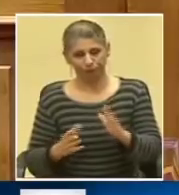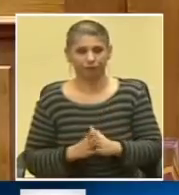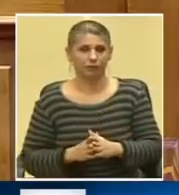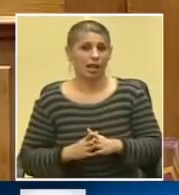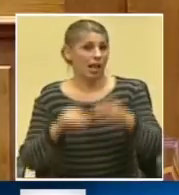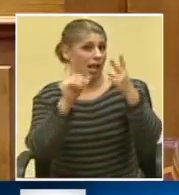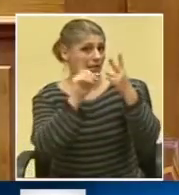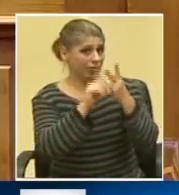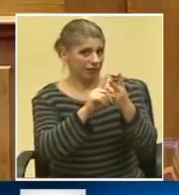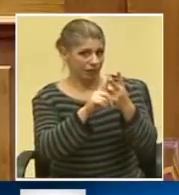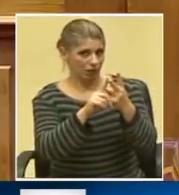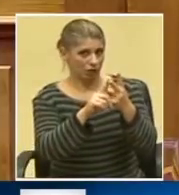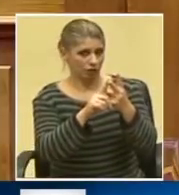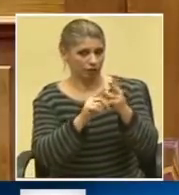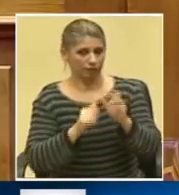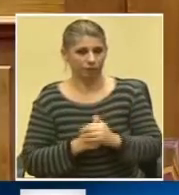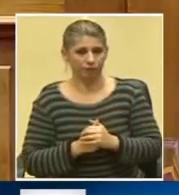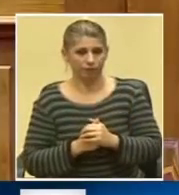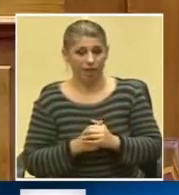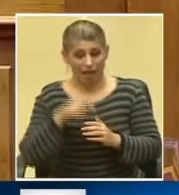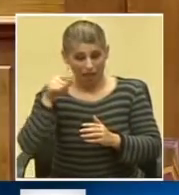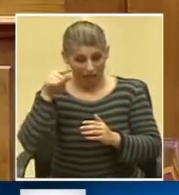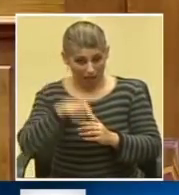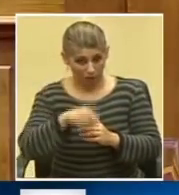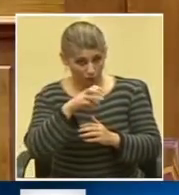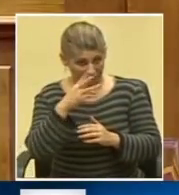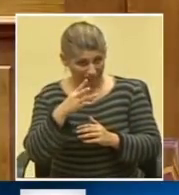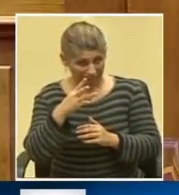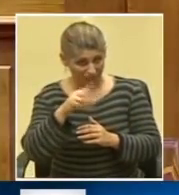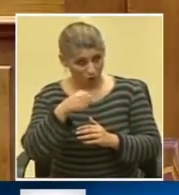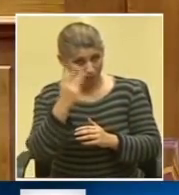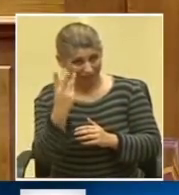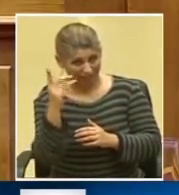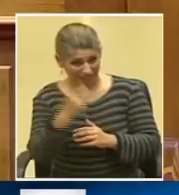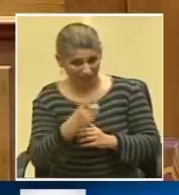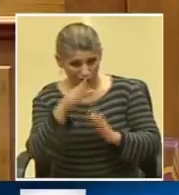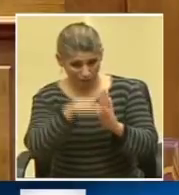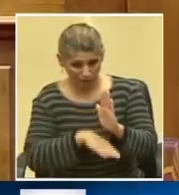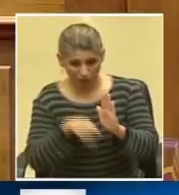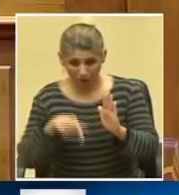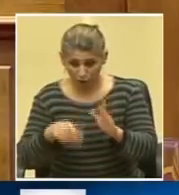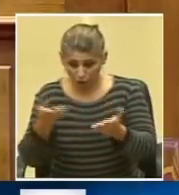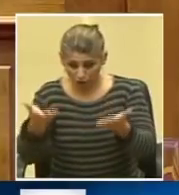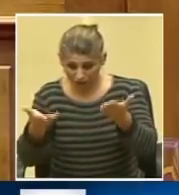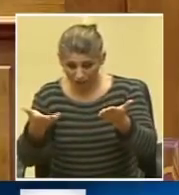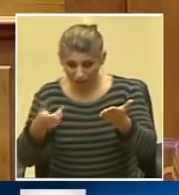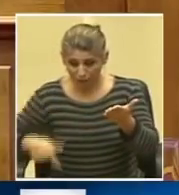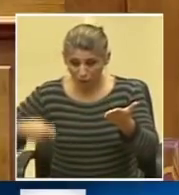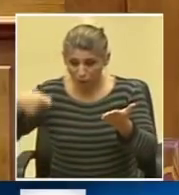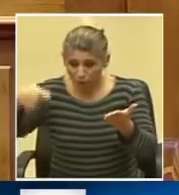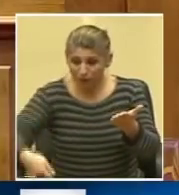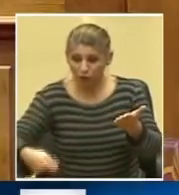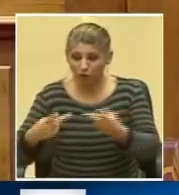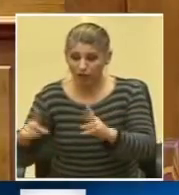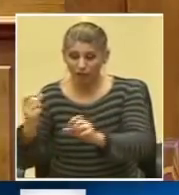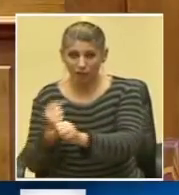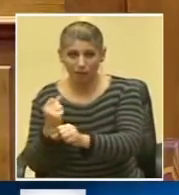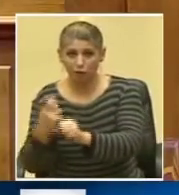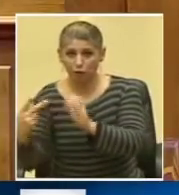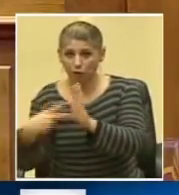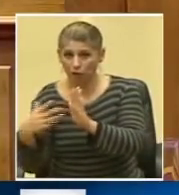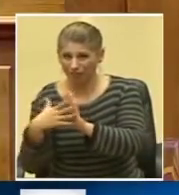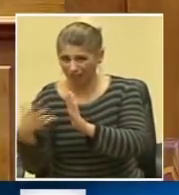Δεύτερον, αυτό σε σύγκριση με αυτά που πληρώνουν οι ελεύθεροι επαγγελματίες το